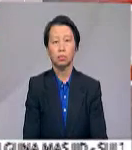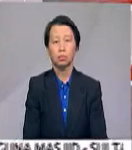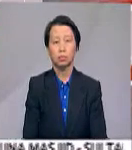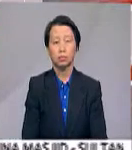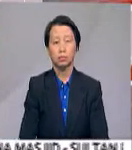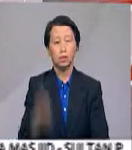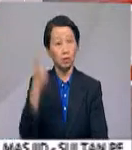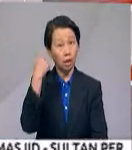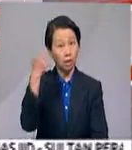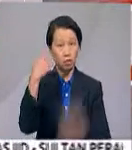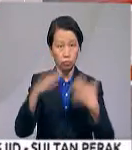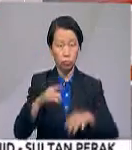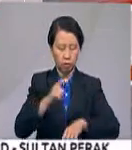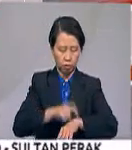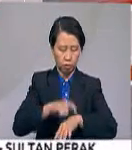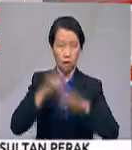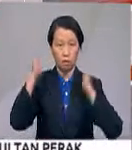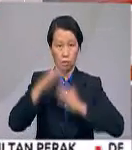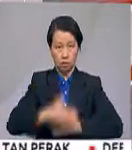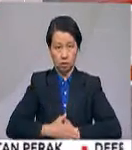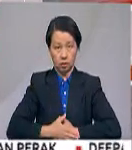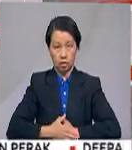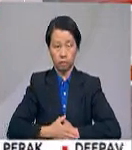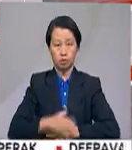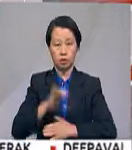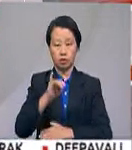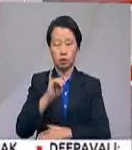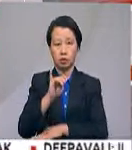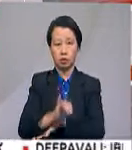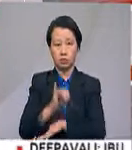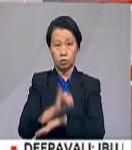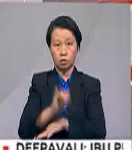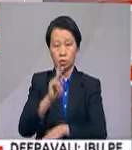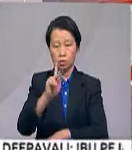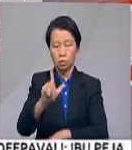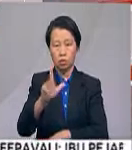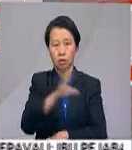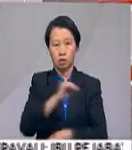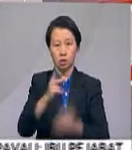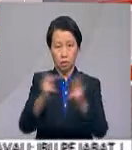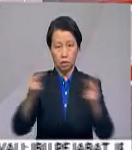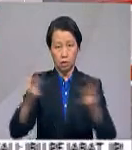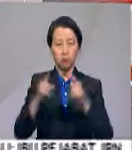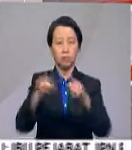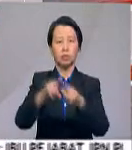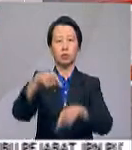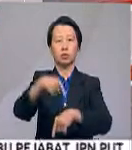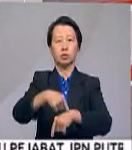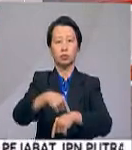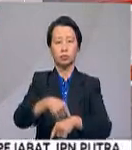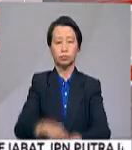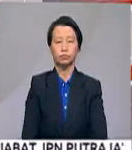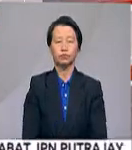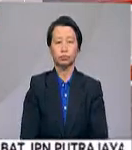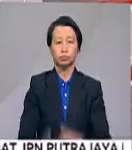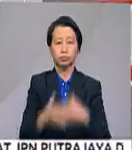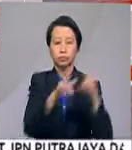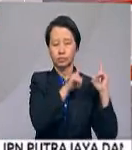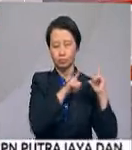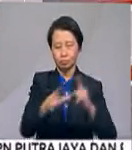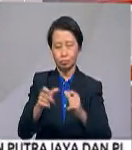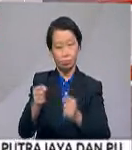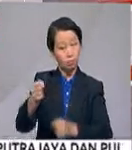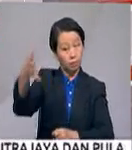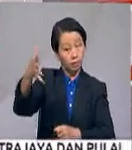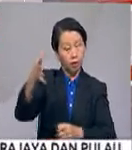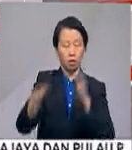Baik, saudara. Sebentar tadi telah pun masuk waktu solat fardu isyak bagi wilayah Persekutuan Kuala Lumpur dan kawasan-kawasan yang sama waktu dengannya. Lepaskan jawatan